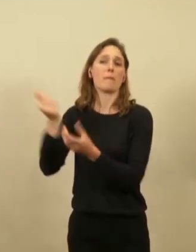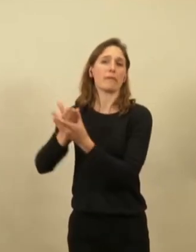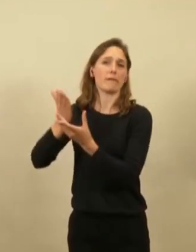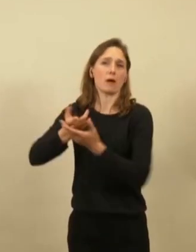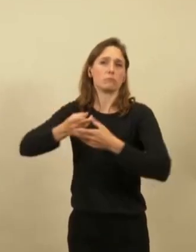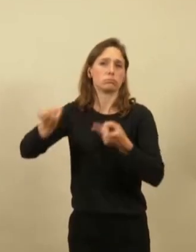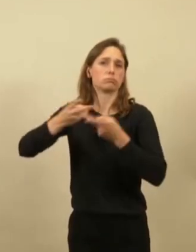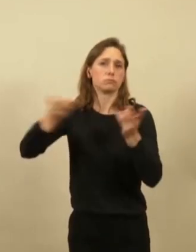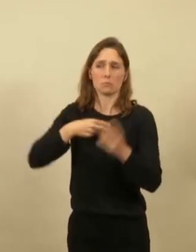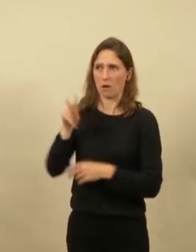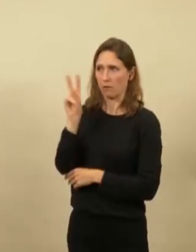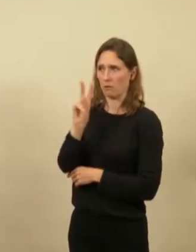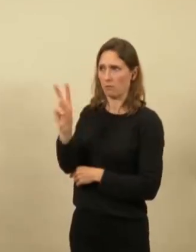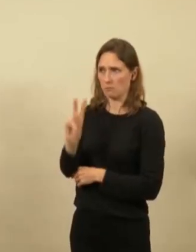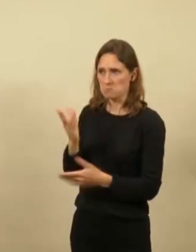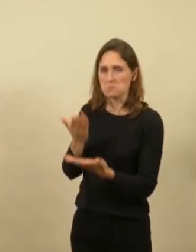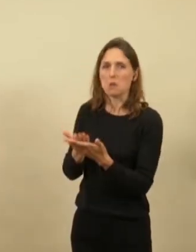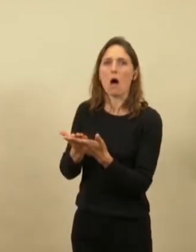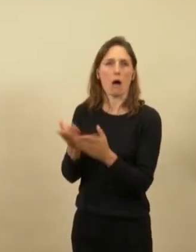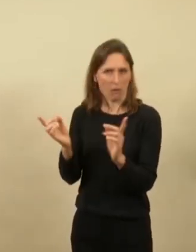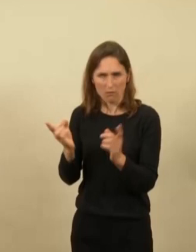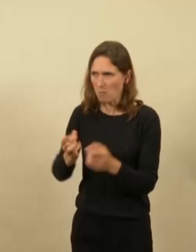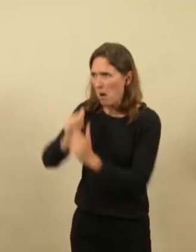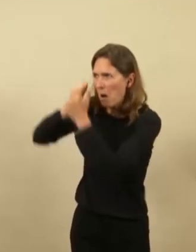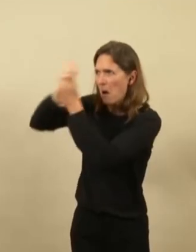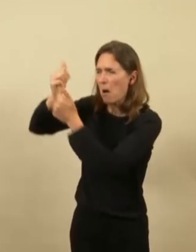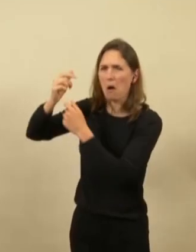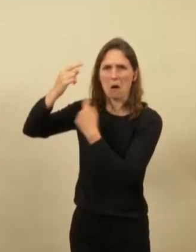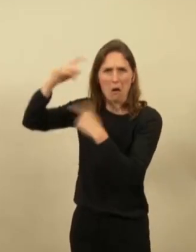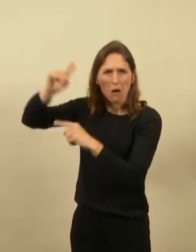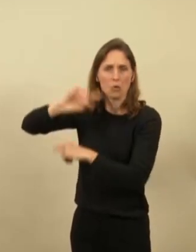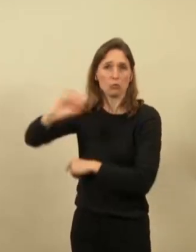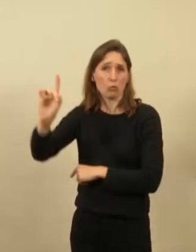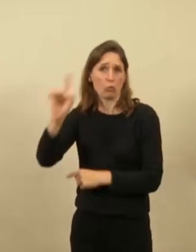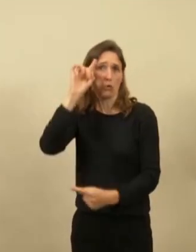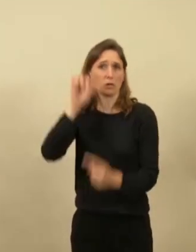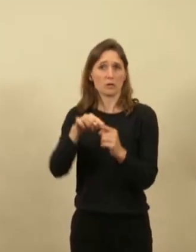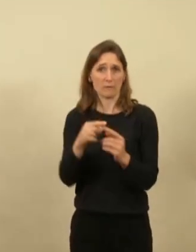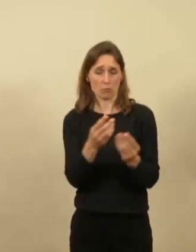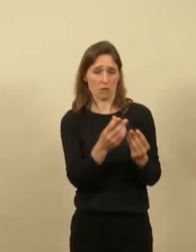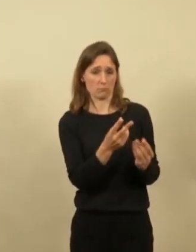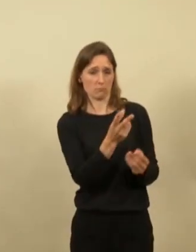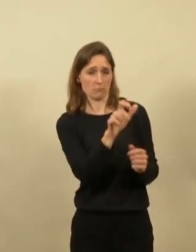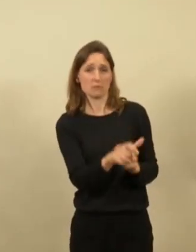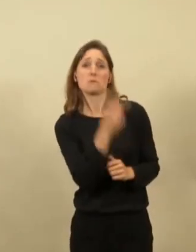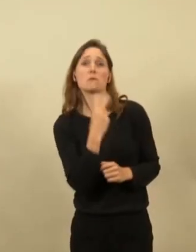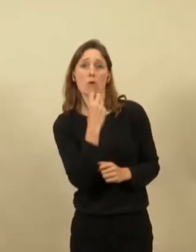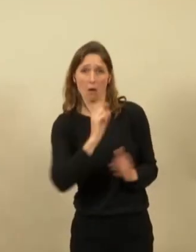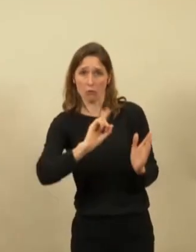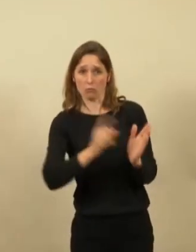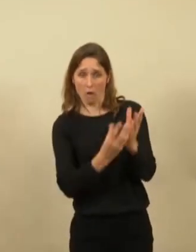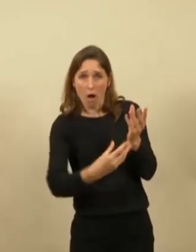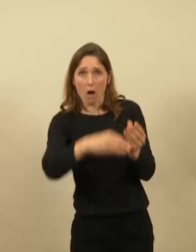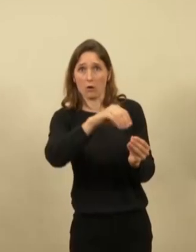simplement de donner un nouveau droit les lecteurs citoyens et une nouvelle possibilité finalement de faire vivre le débat démocratique